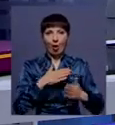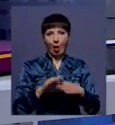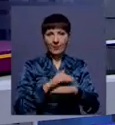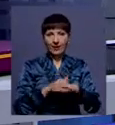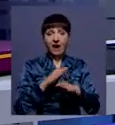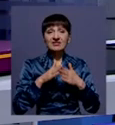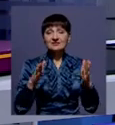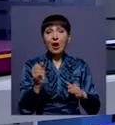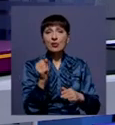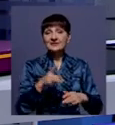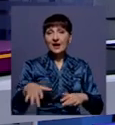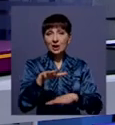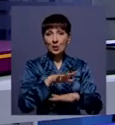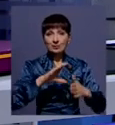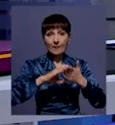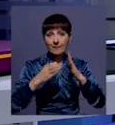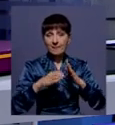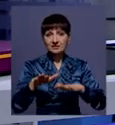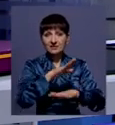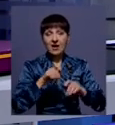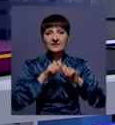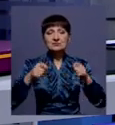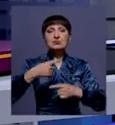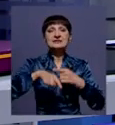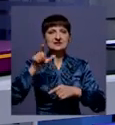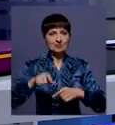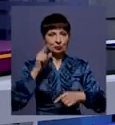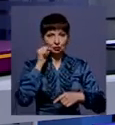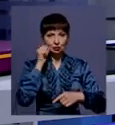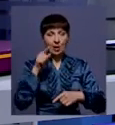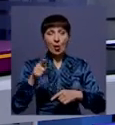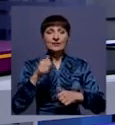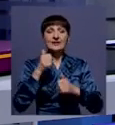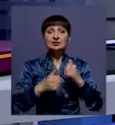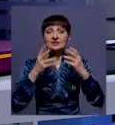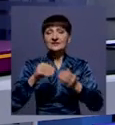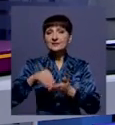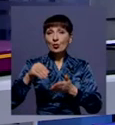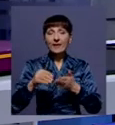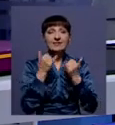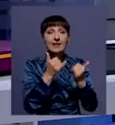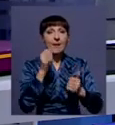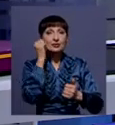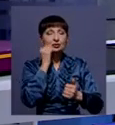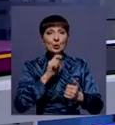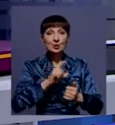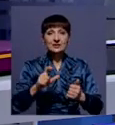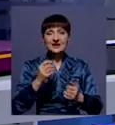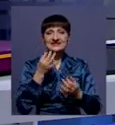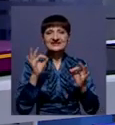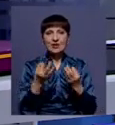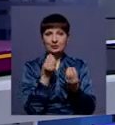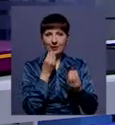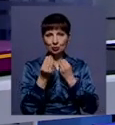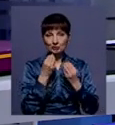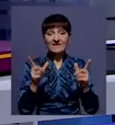открылся в Ауизовском районе. Его организовал бизнесмен Рамазан Чиншанло. Он ежедневно закупает для пожилых людей свежие продукты. Вместе